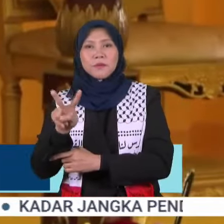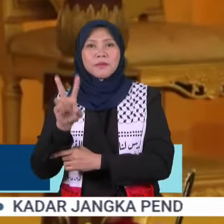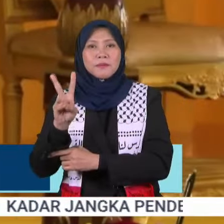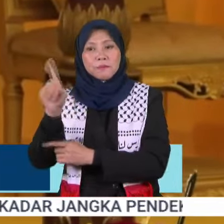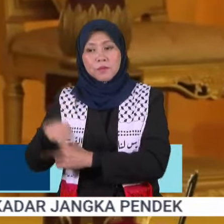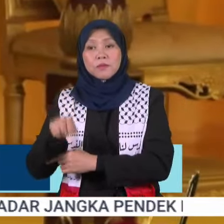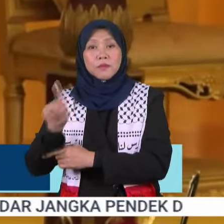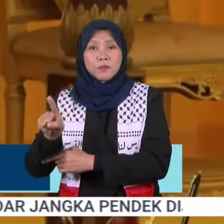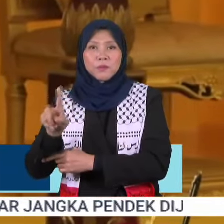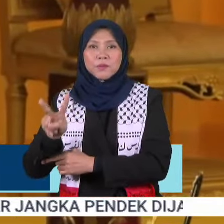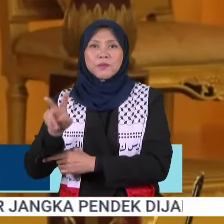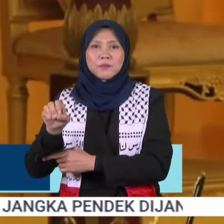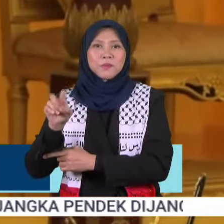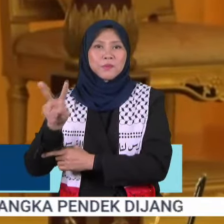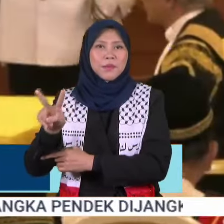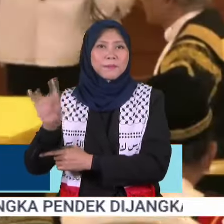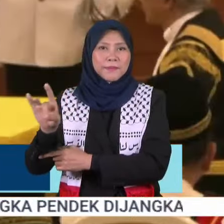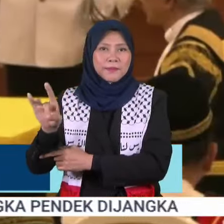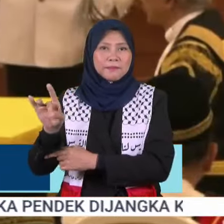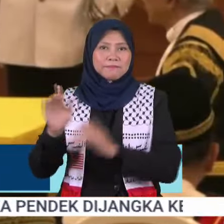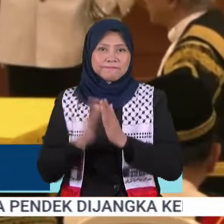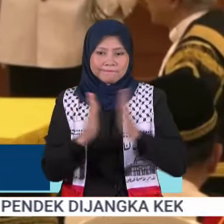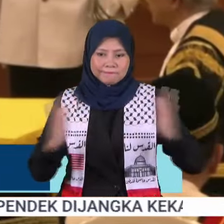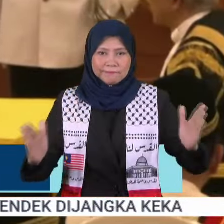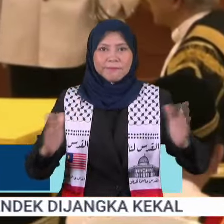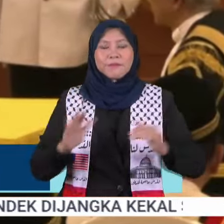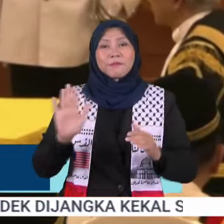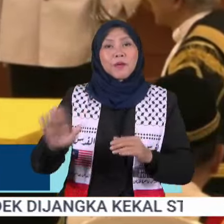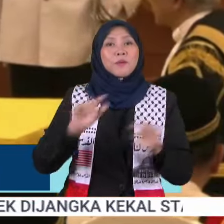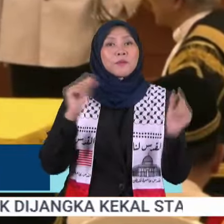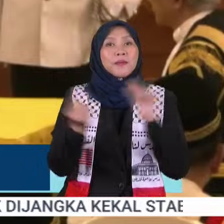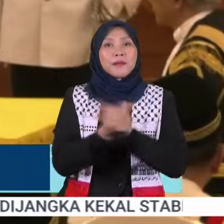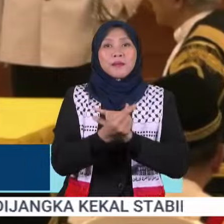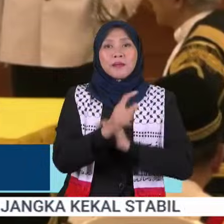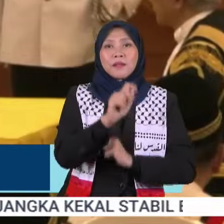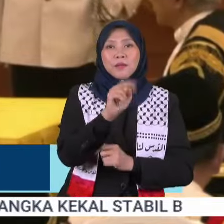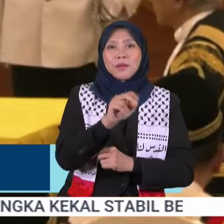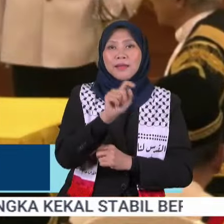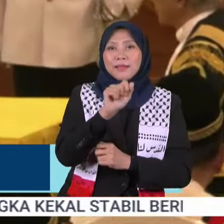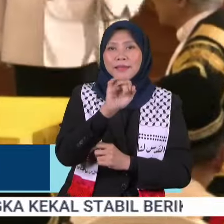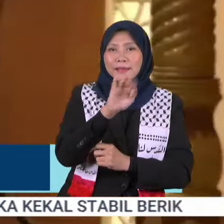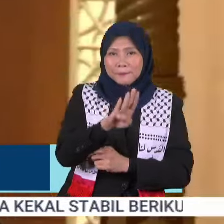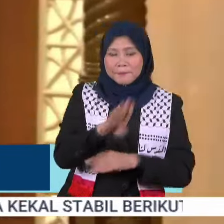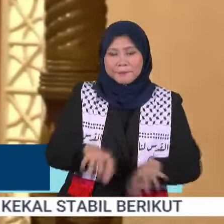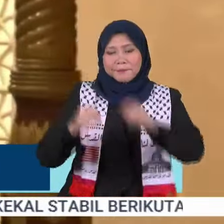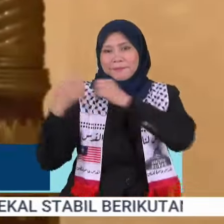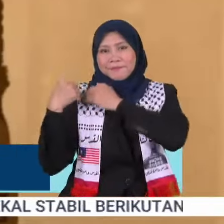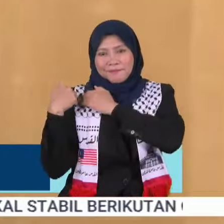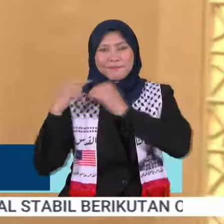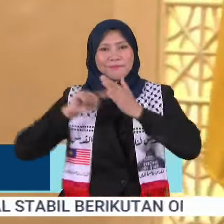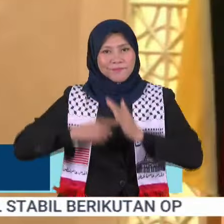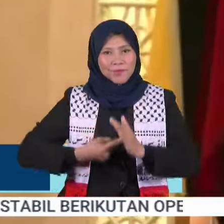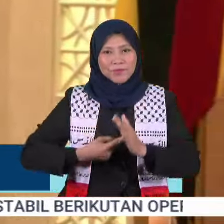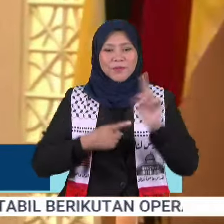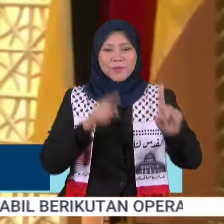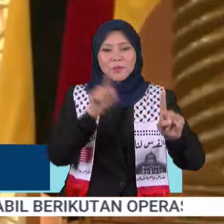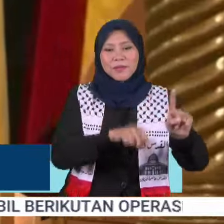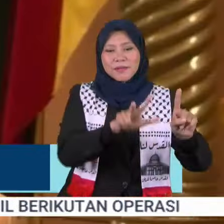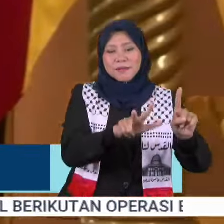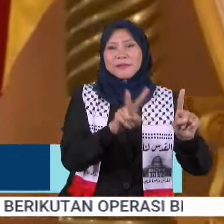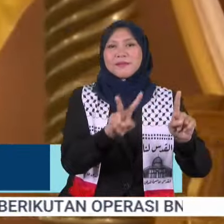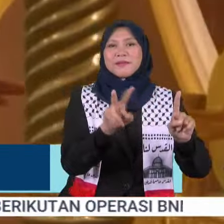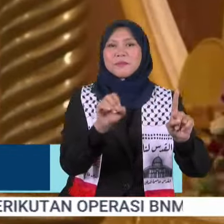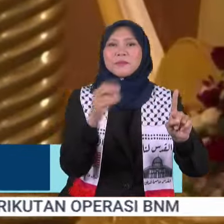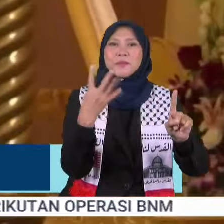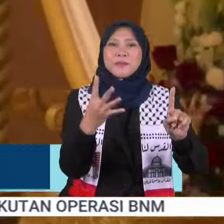26 Januari 2028. Beliau menggantikan Tun Abdul Taib Mahmud yang menyandang jawatan itu sejak 1 Mac